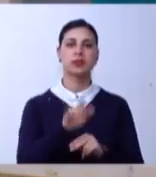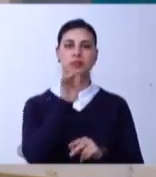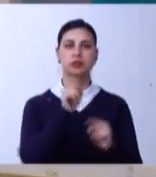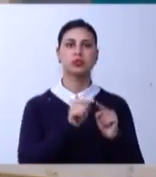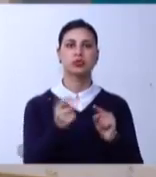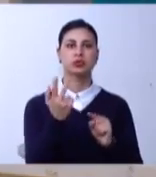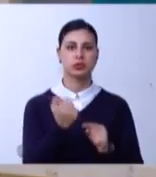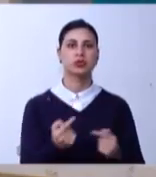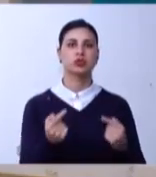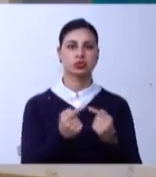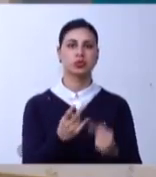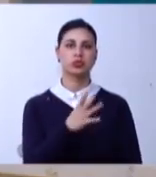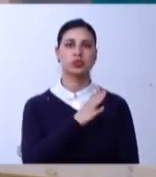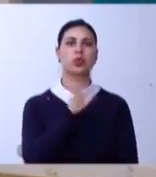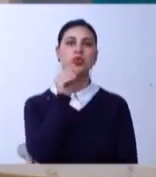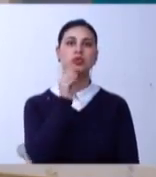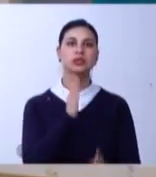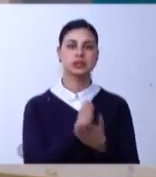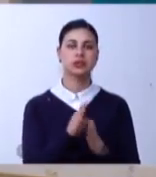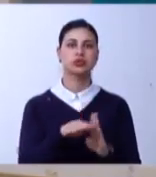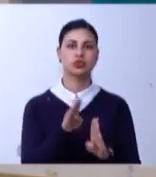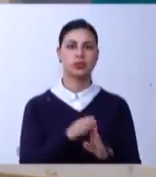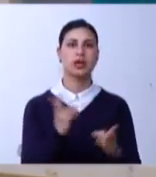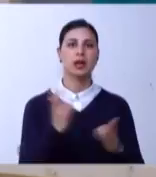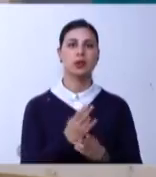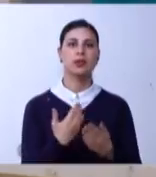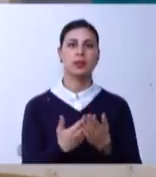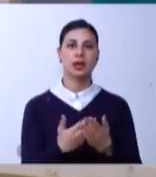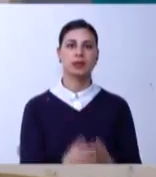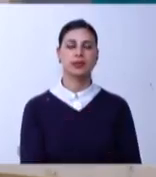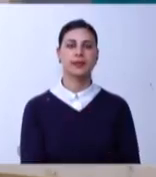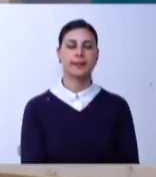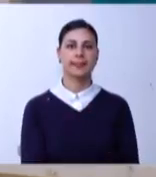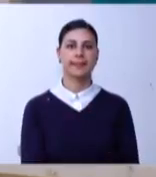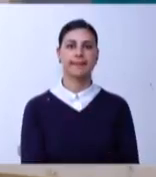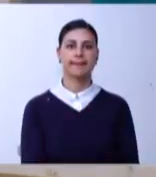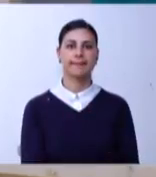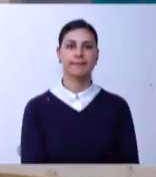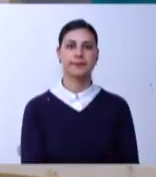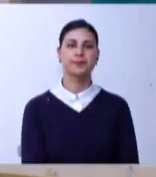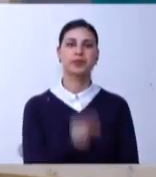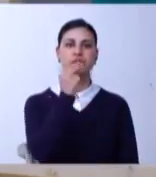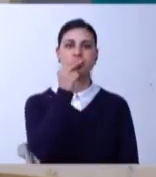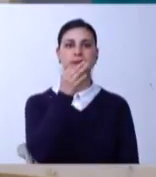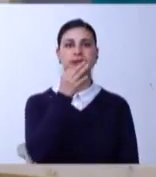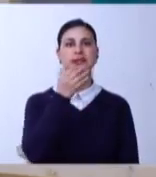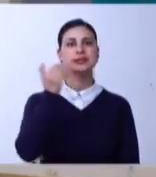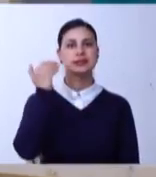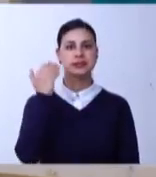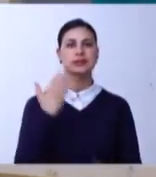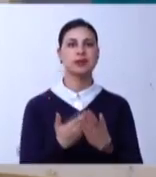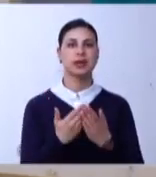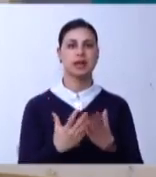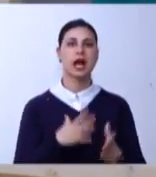პროცედურაში ზუსტადაც ჩავდოთ, როდის არის სასურველი გამოყენება. მაგალითად, სწორედ ეს, რომ ჭამის წინ, ან თქვათ,